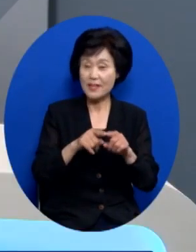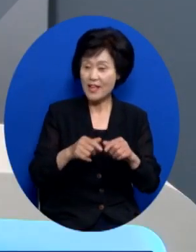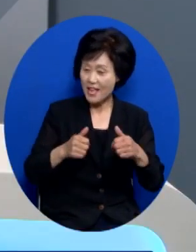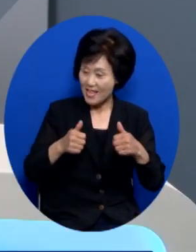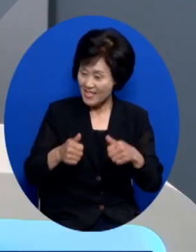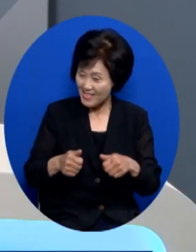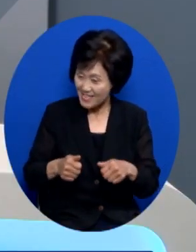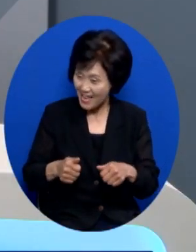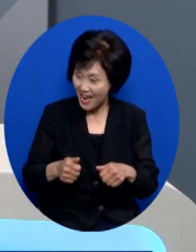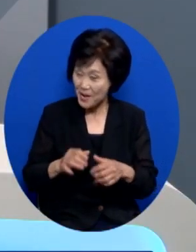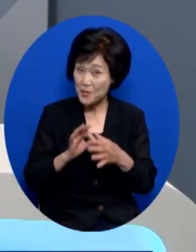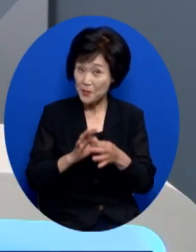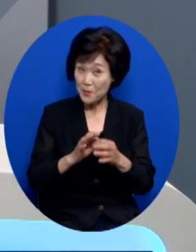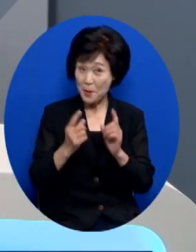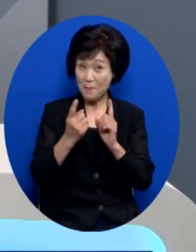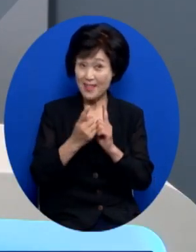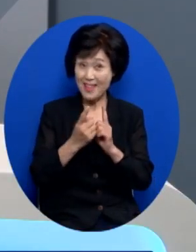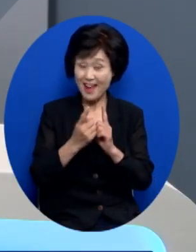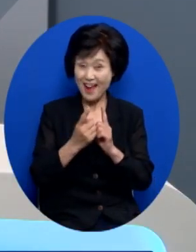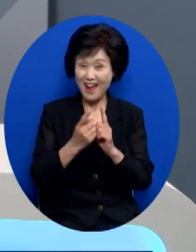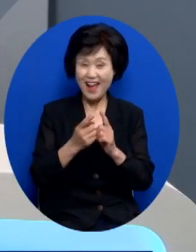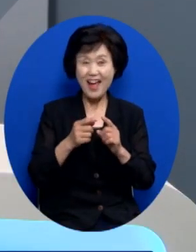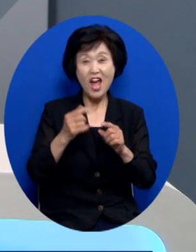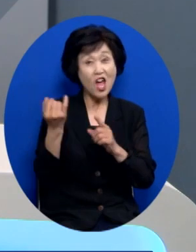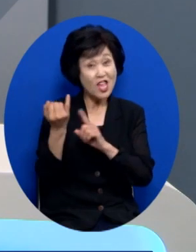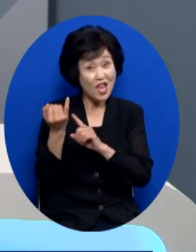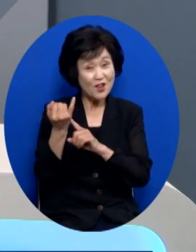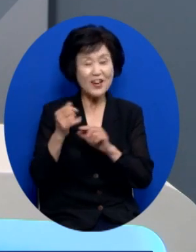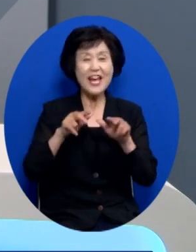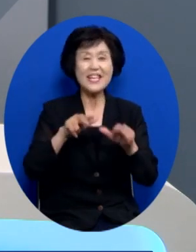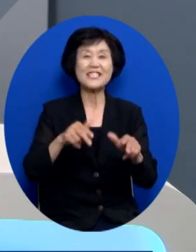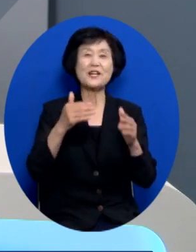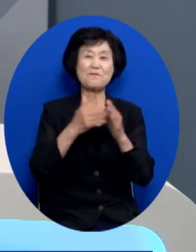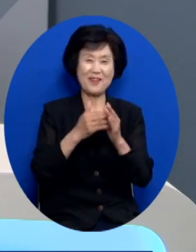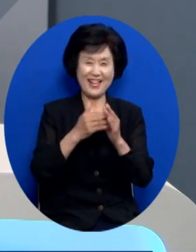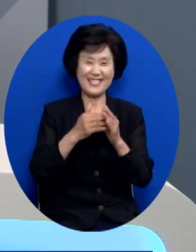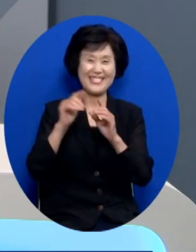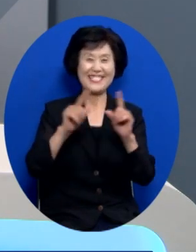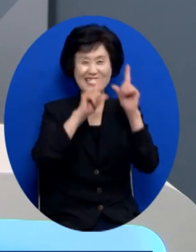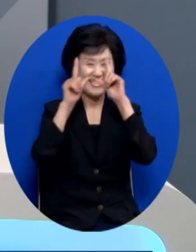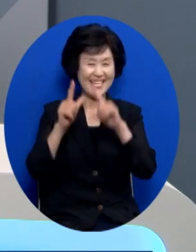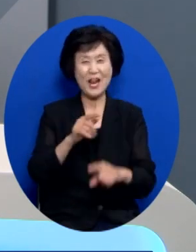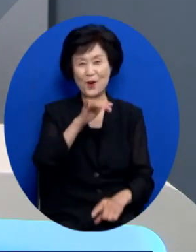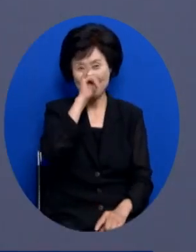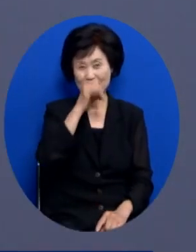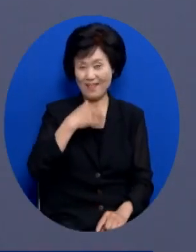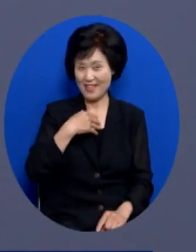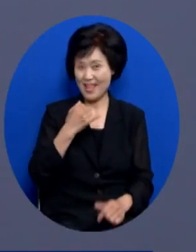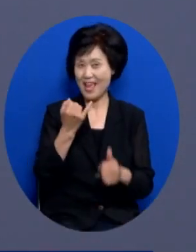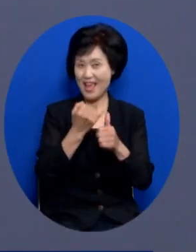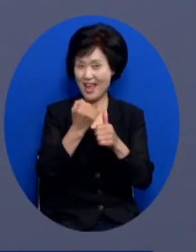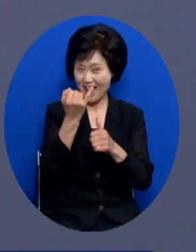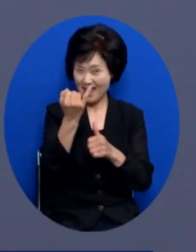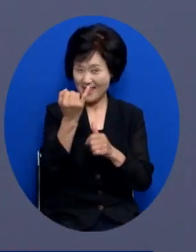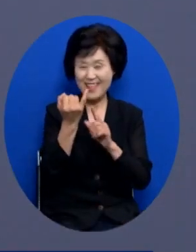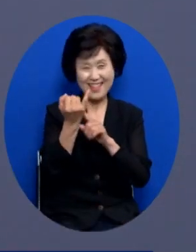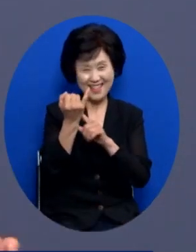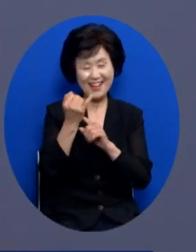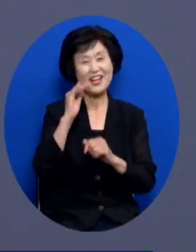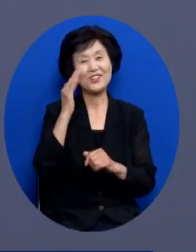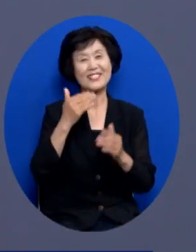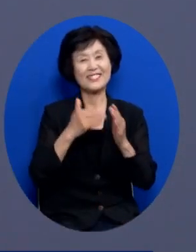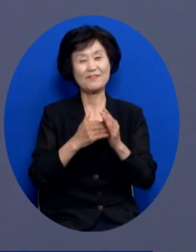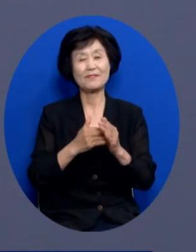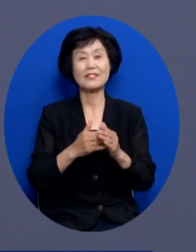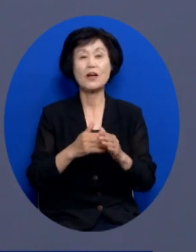만났는데 그 여인과 지금까지 살고 있습니다. 아내를 만났고요. 오늘 또